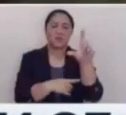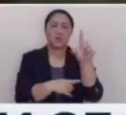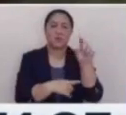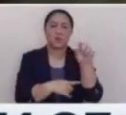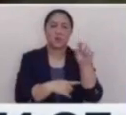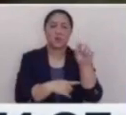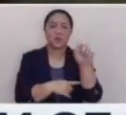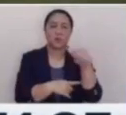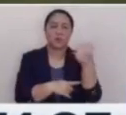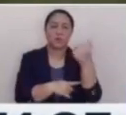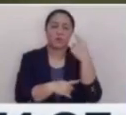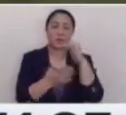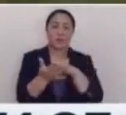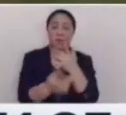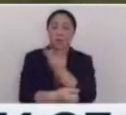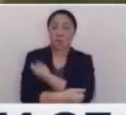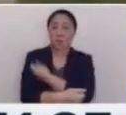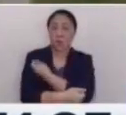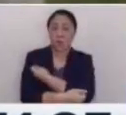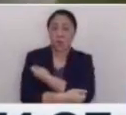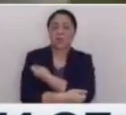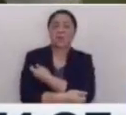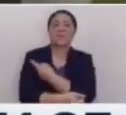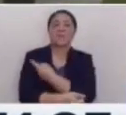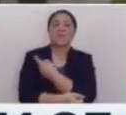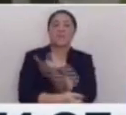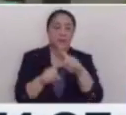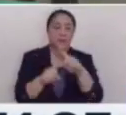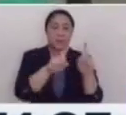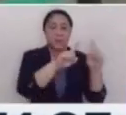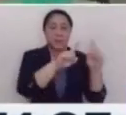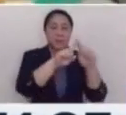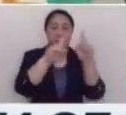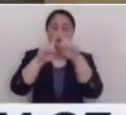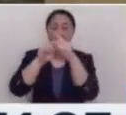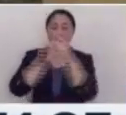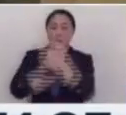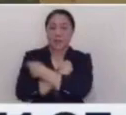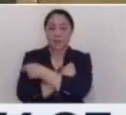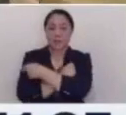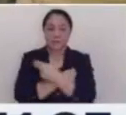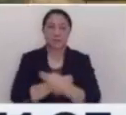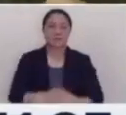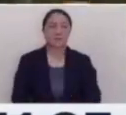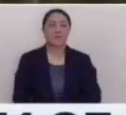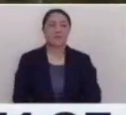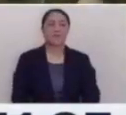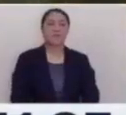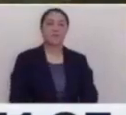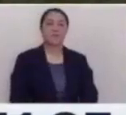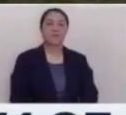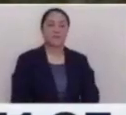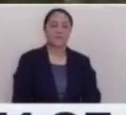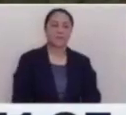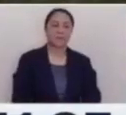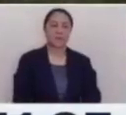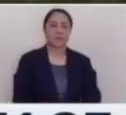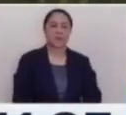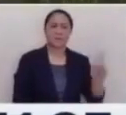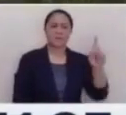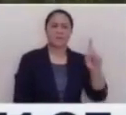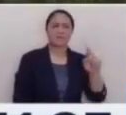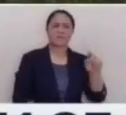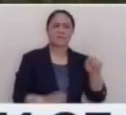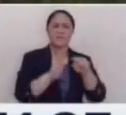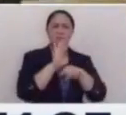isa na naka-experience ng masakit ang kanyang ulo pagkatapos. Yung isa po ay naka-experience ng parang naduduwal. Mm-hmm. And yung iba po